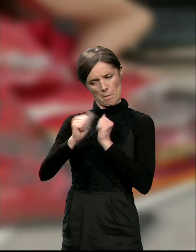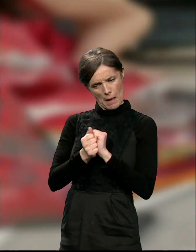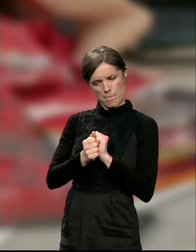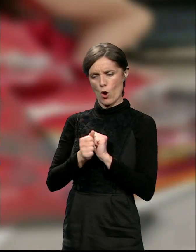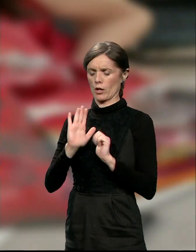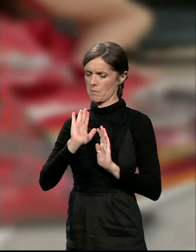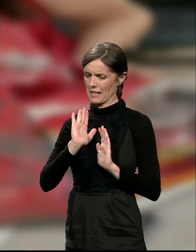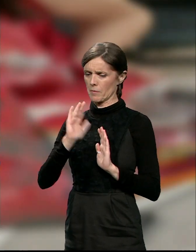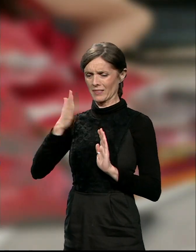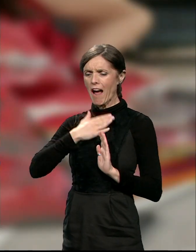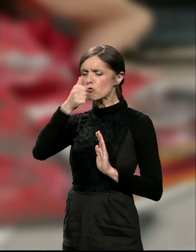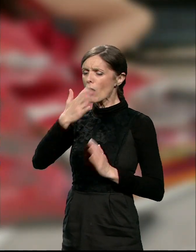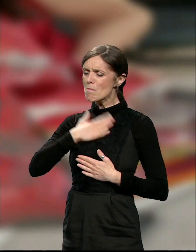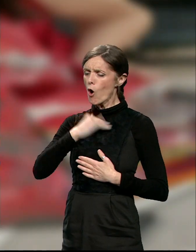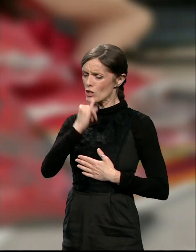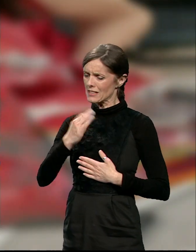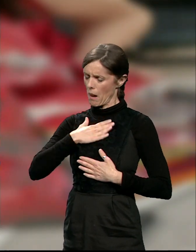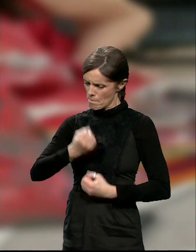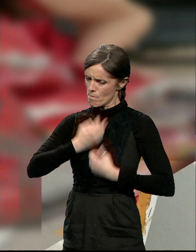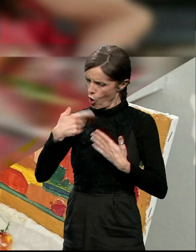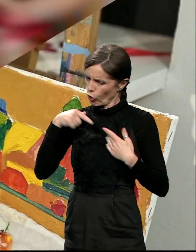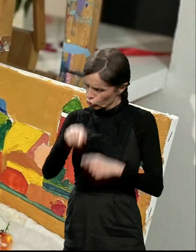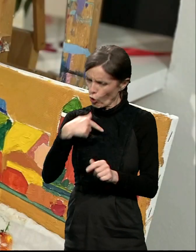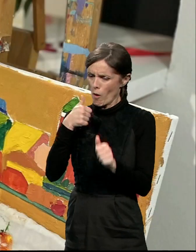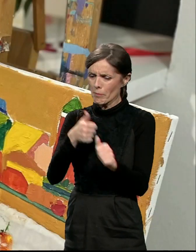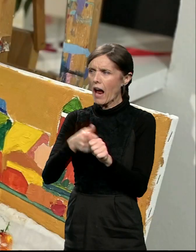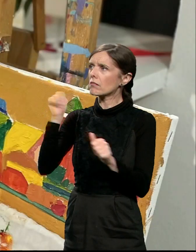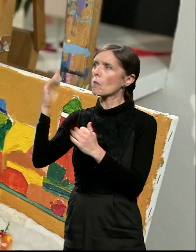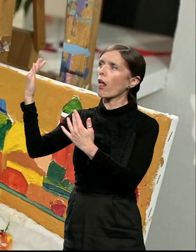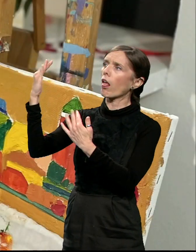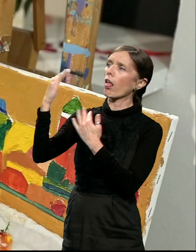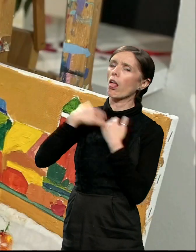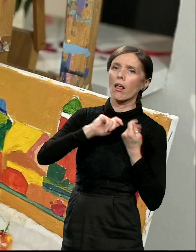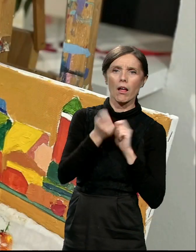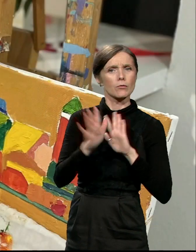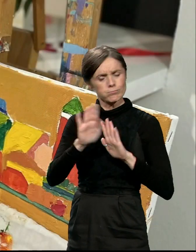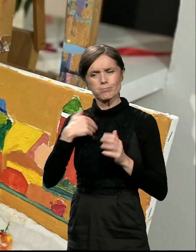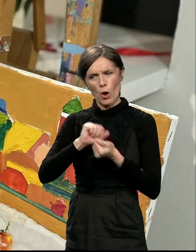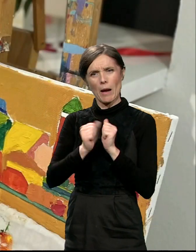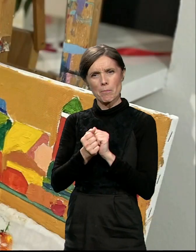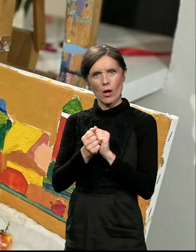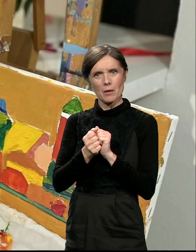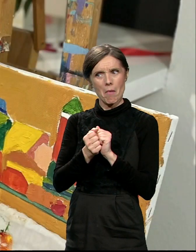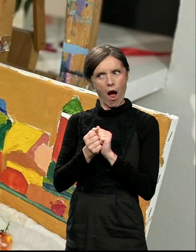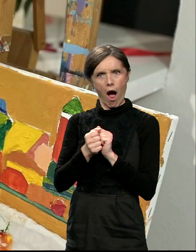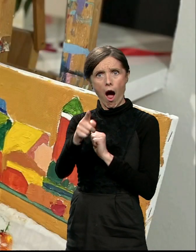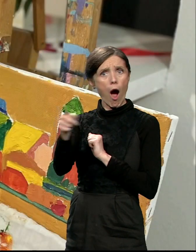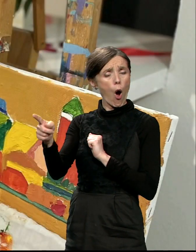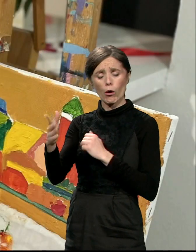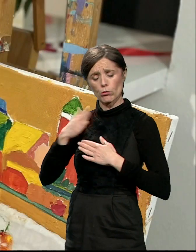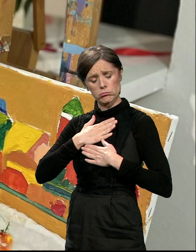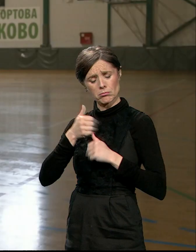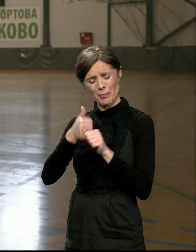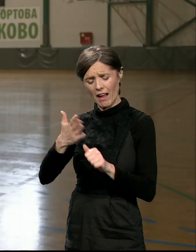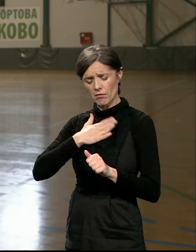odskačemo. A njima to zaista nije problem, čak šta više. Često me kao ne, čekaj malo, ja sam ovo